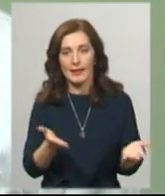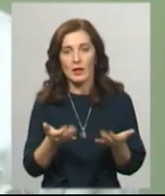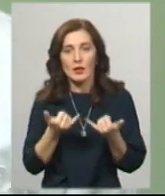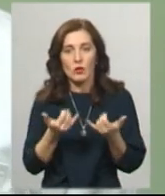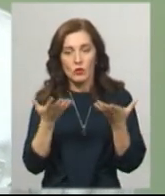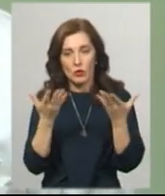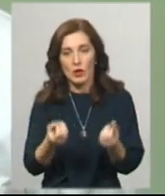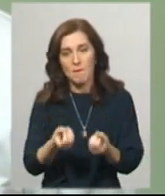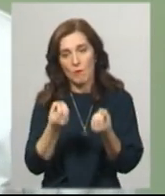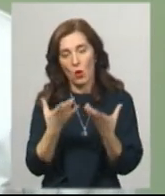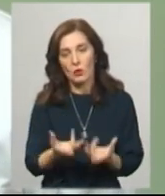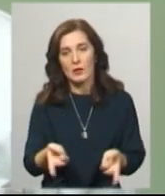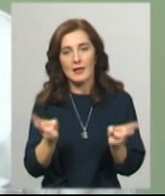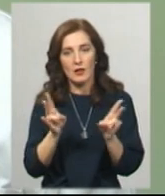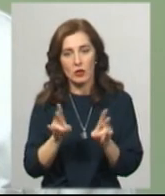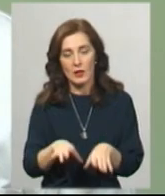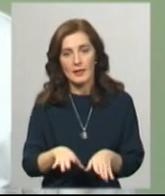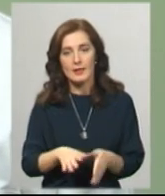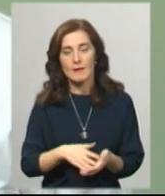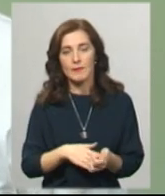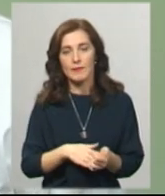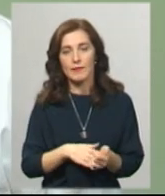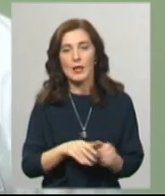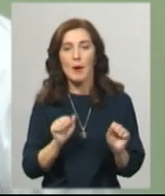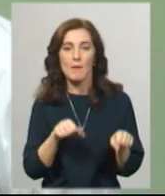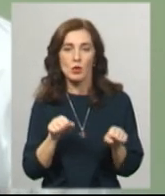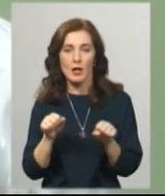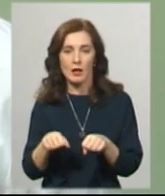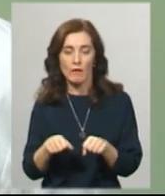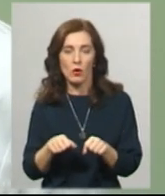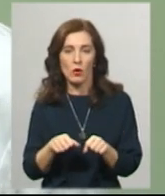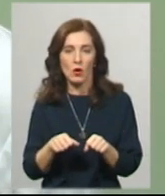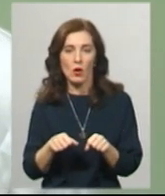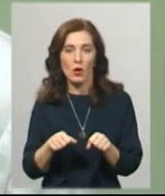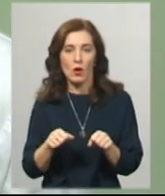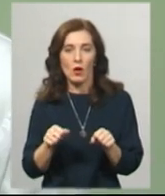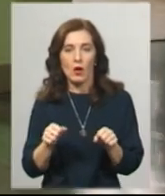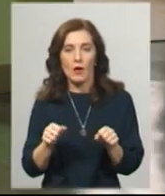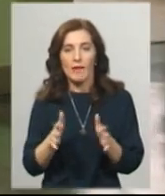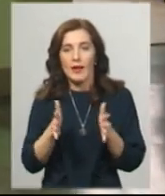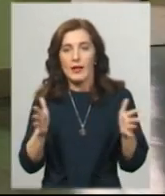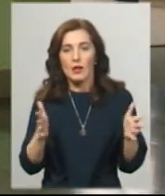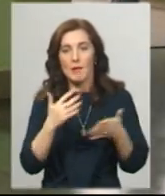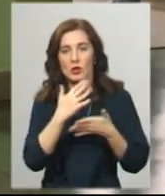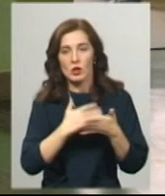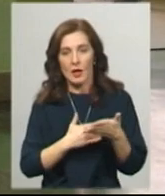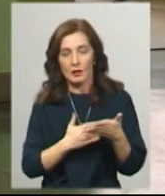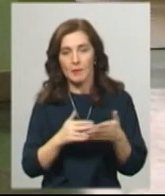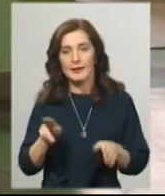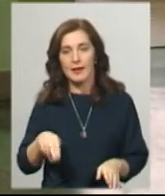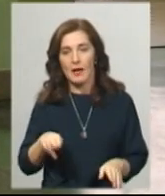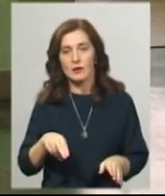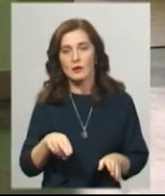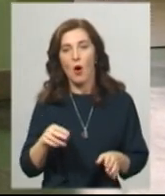день вони просто залишилися, можливо, роздутими штатами. Директор департаменту охорони